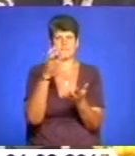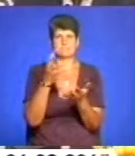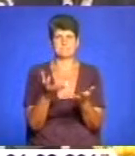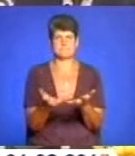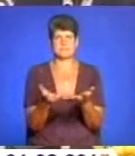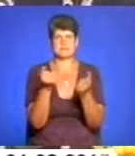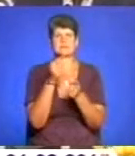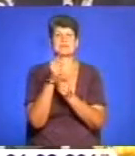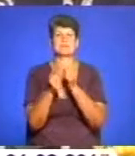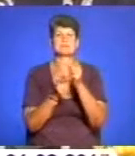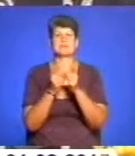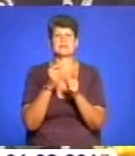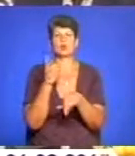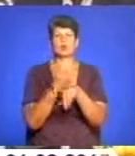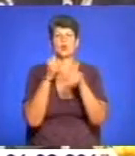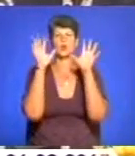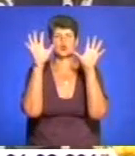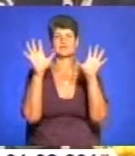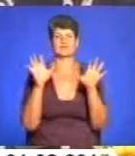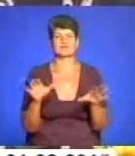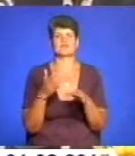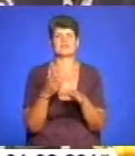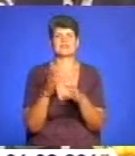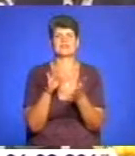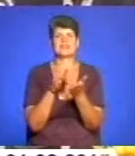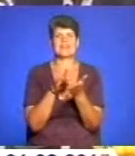підтримують зміни до Конституції в частині децентралізації.